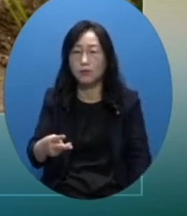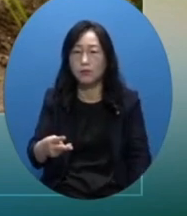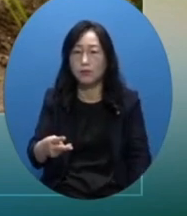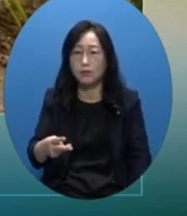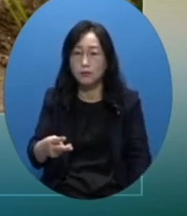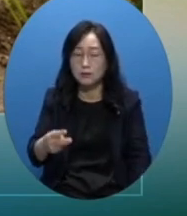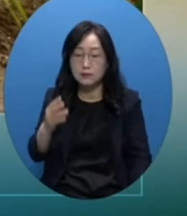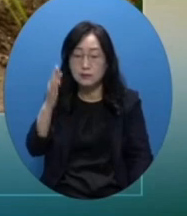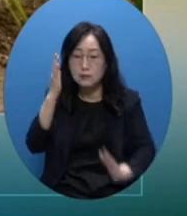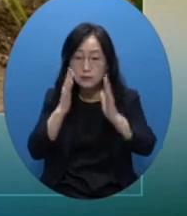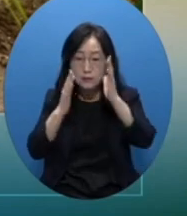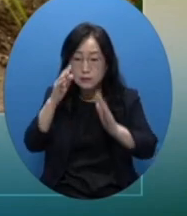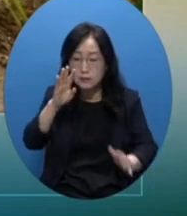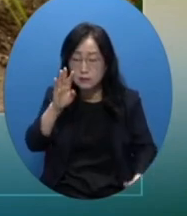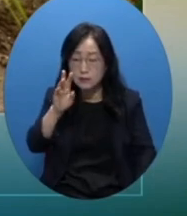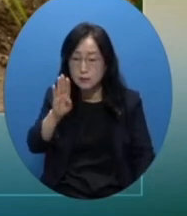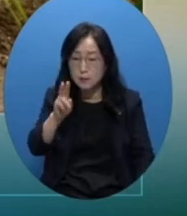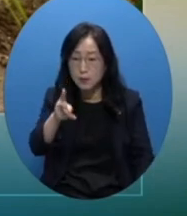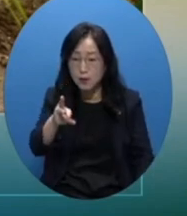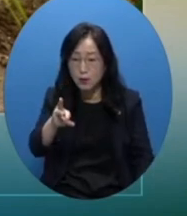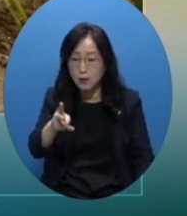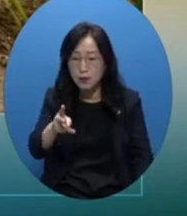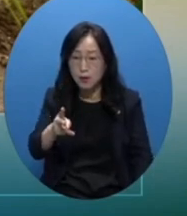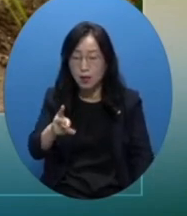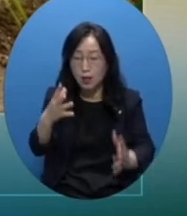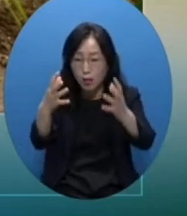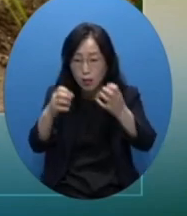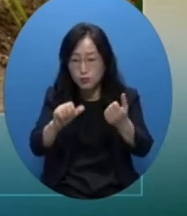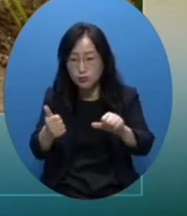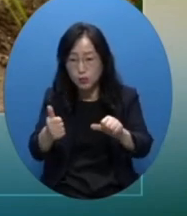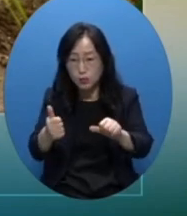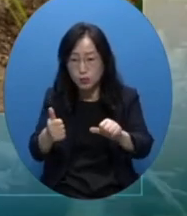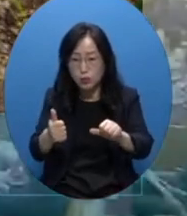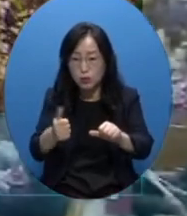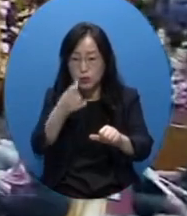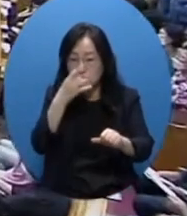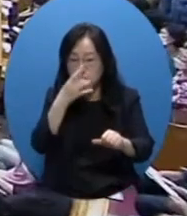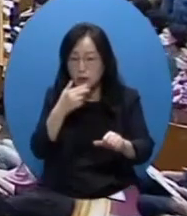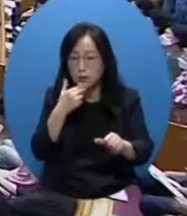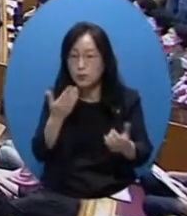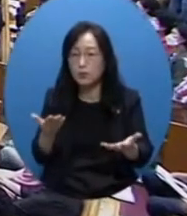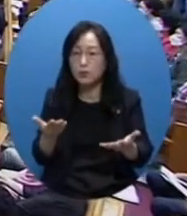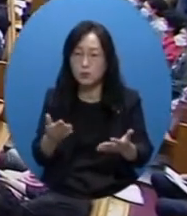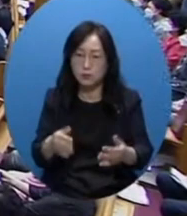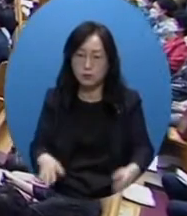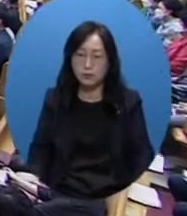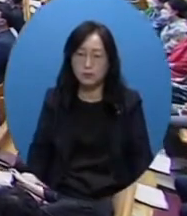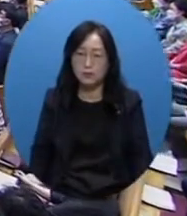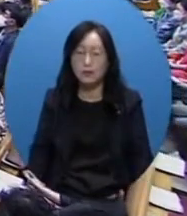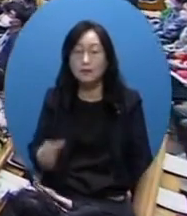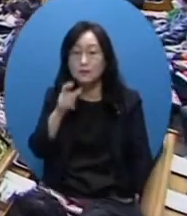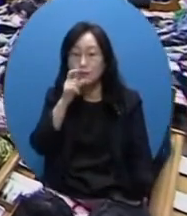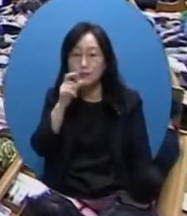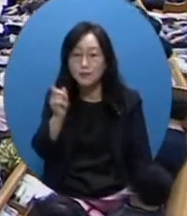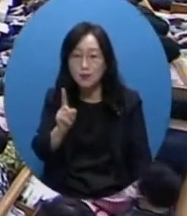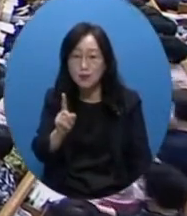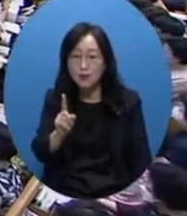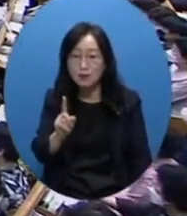말라 죽으면 그날 그의 농사는 참 어려움을 겪게 되는 것입니다. 물은 배에게